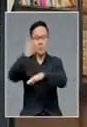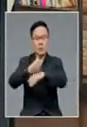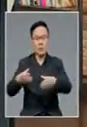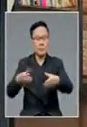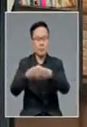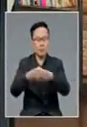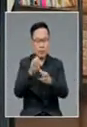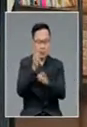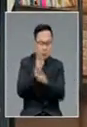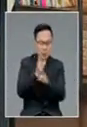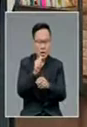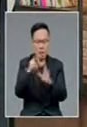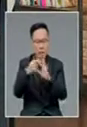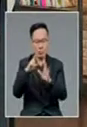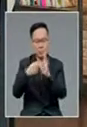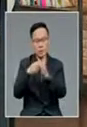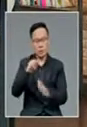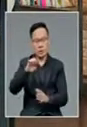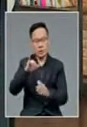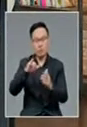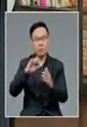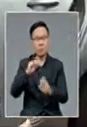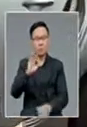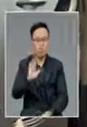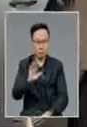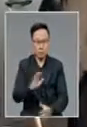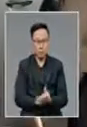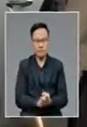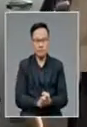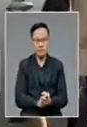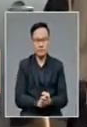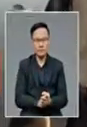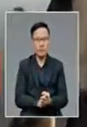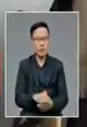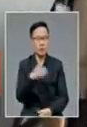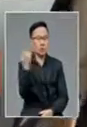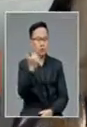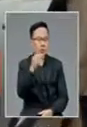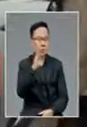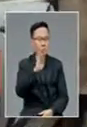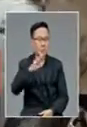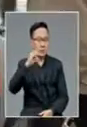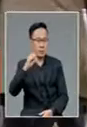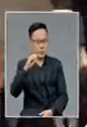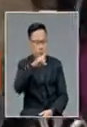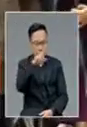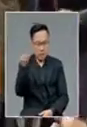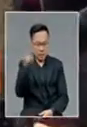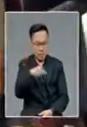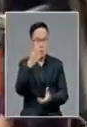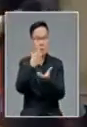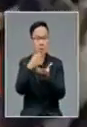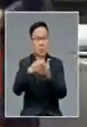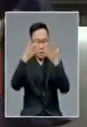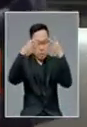ยมในระหว่างการปรับคณะรัฐมนตรีค่ะ ครับ สถานีโทรทัศน์ BBC ของอังกฤษนะคะรายงานว่านางเทเรซาเมย์นาย